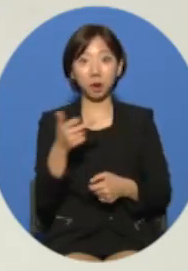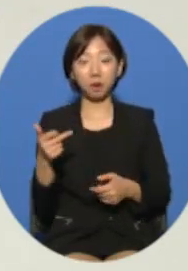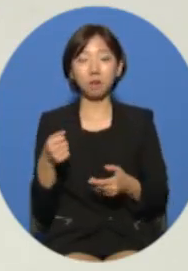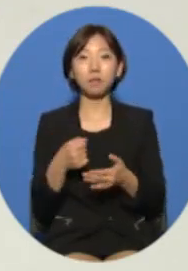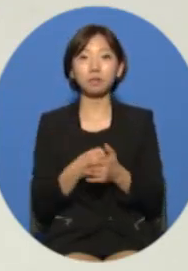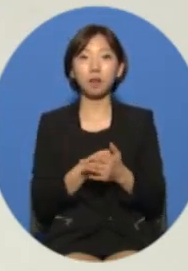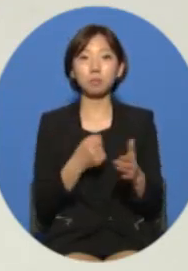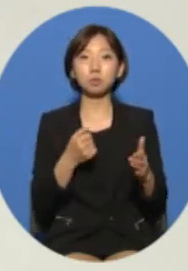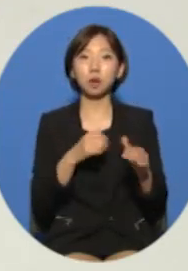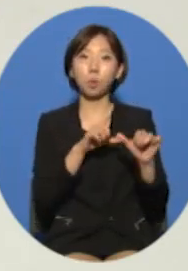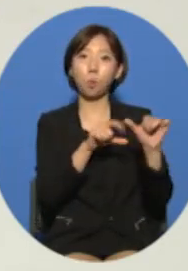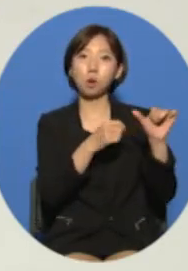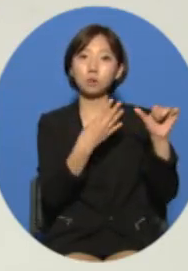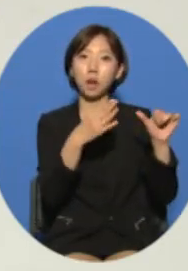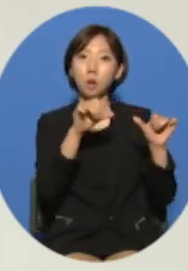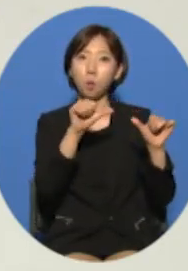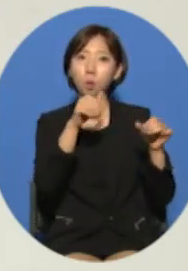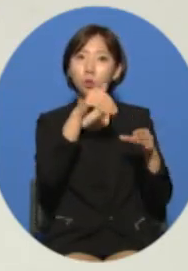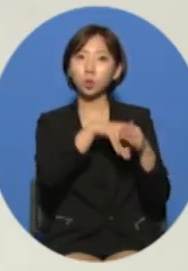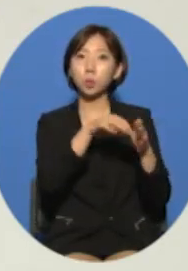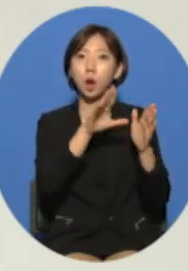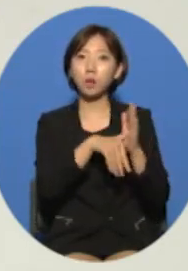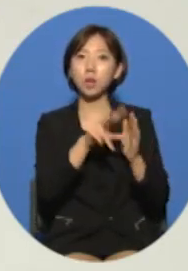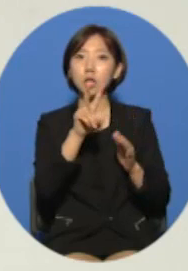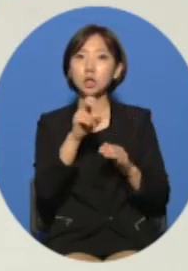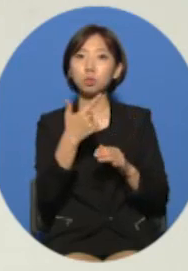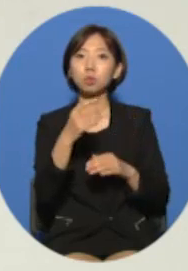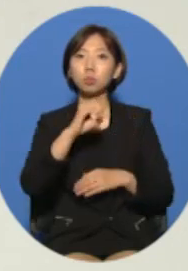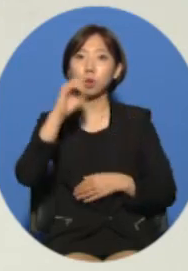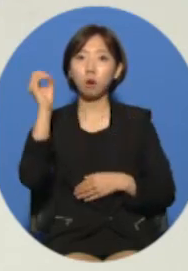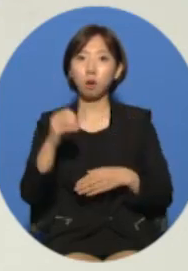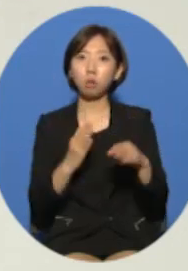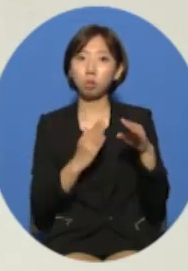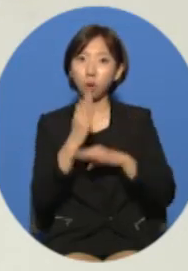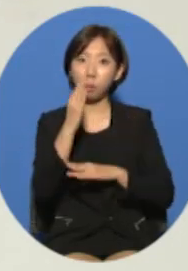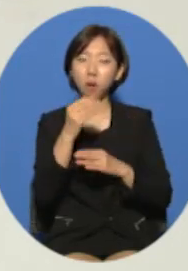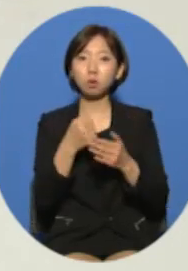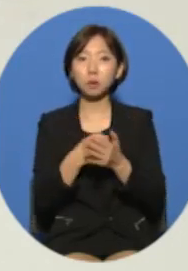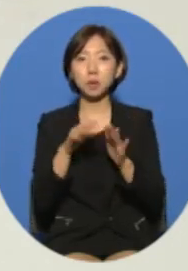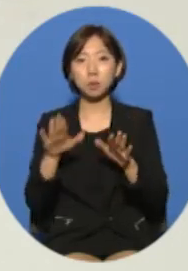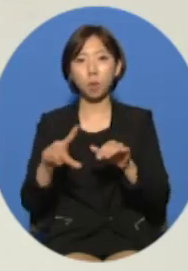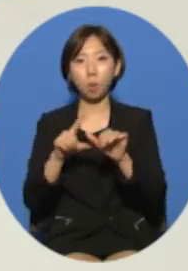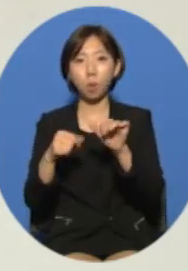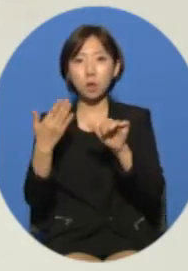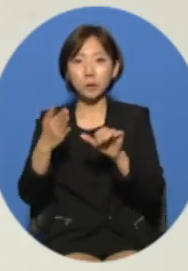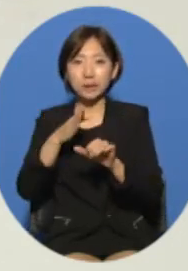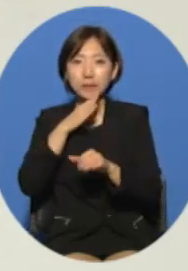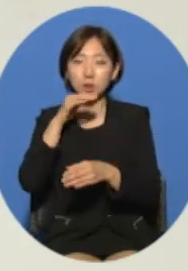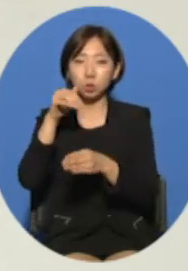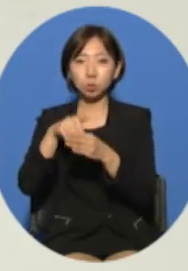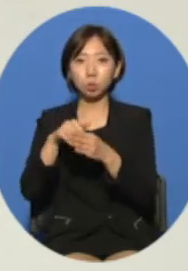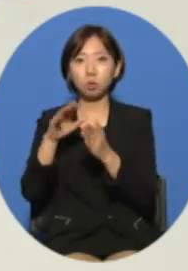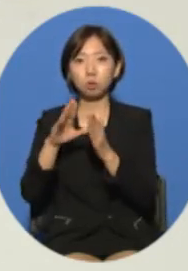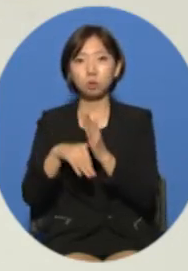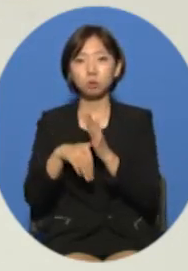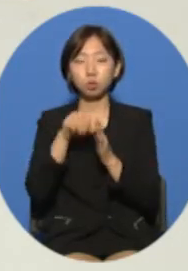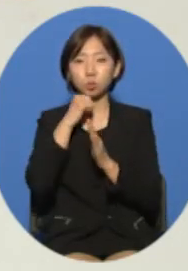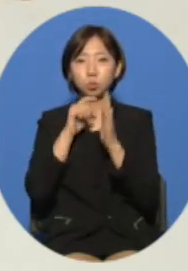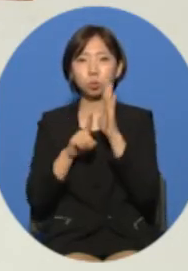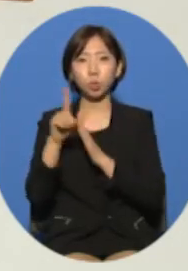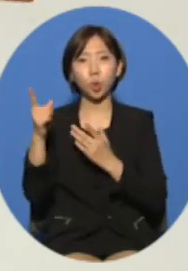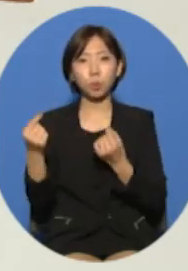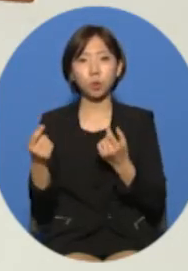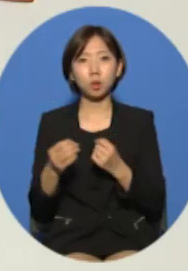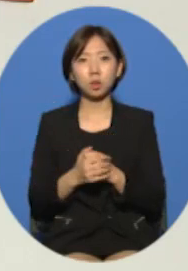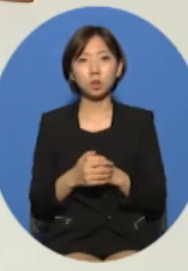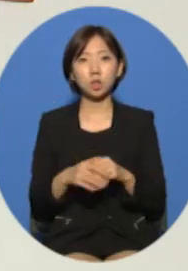그 사전투표도 26%가 좀 넘어서 굉장한 예, 이번에 본 투표도 예. 상당히 높을 걸로 예상이 되는데요. 전체